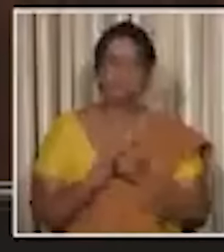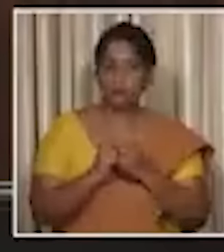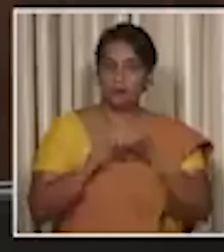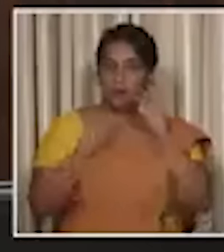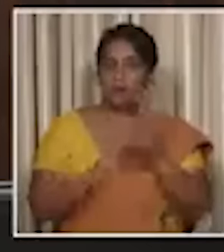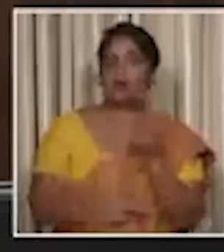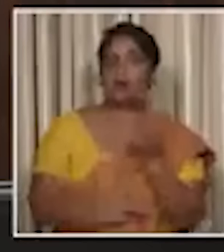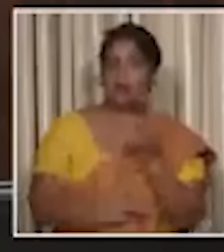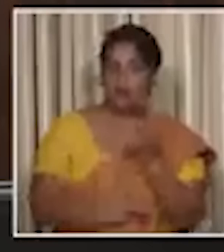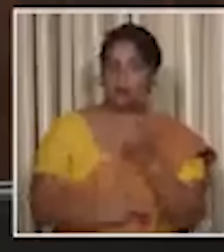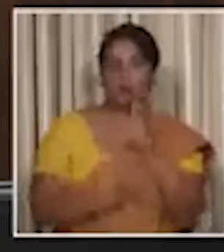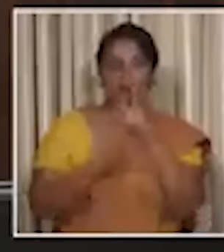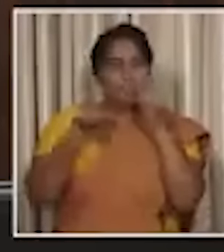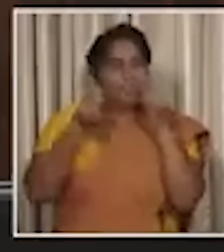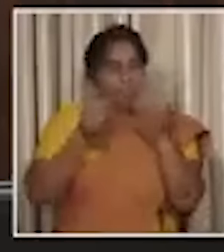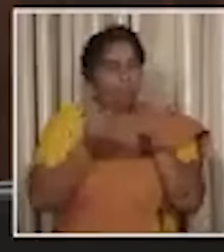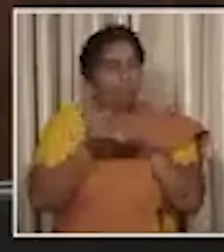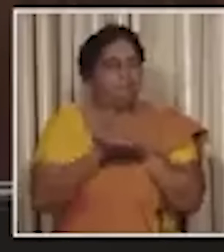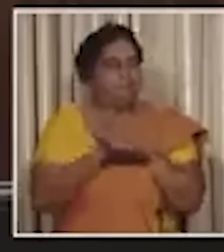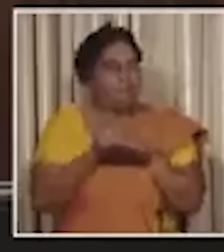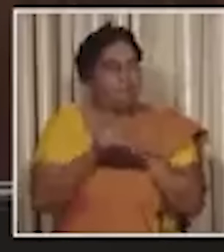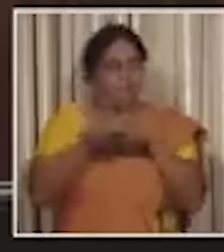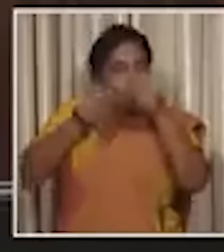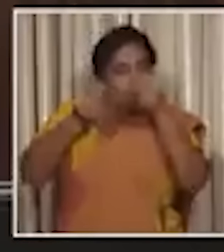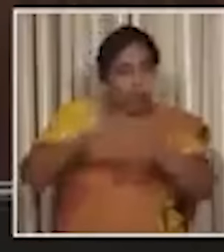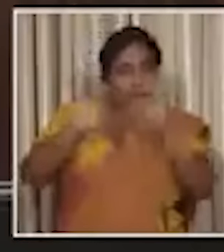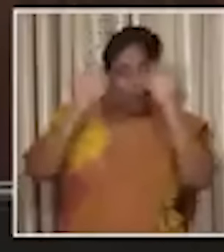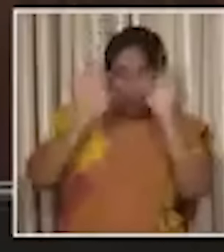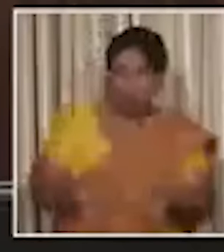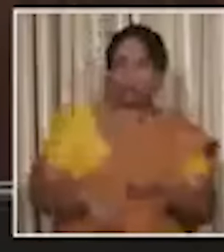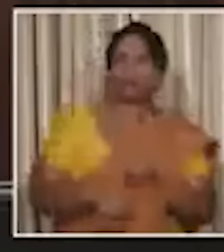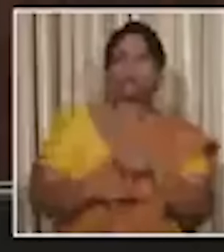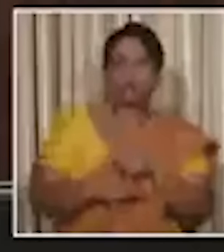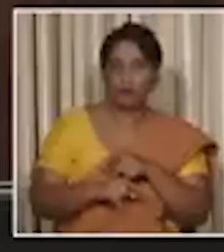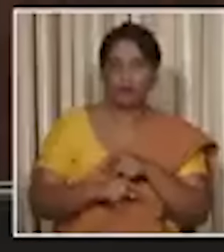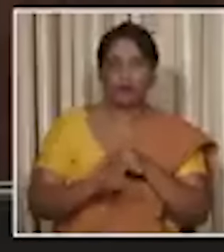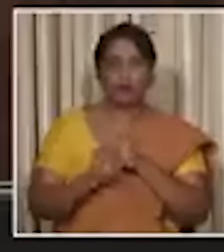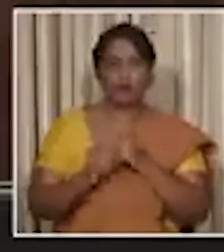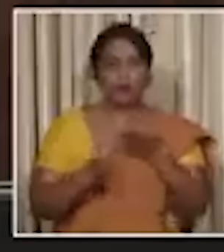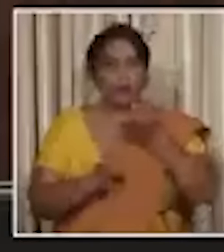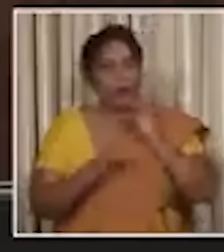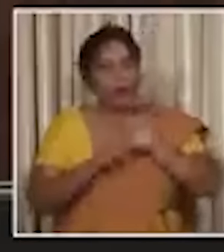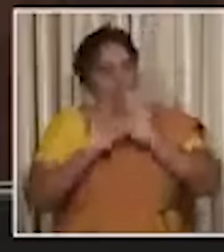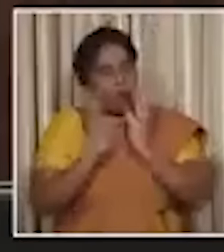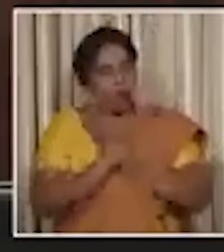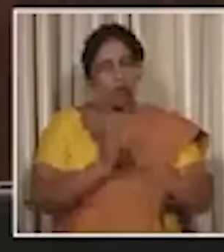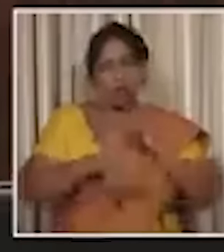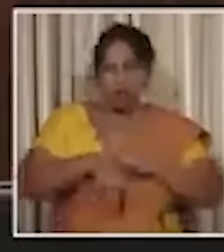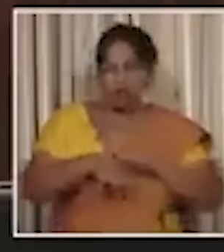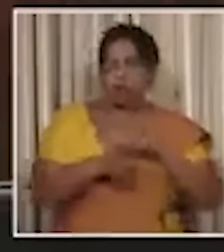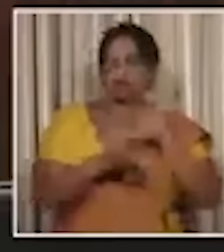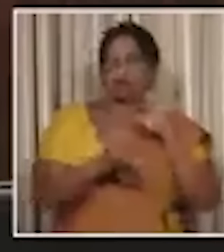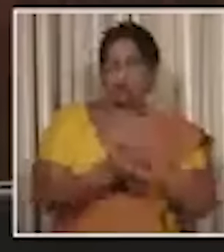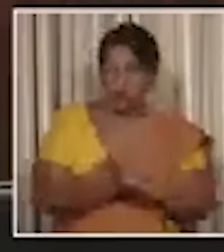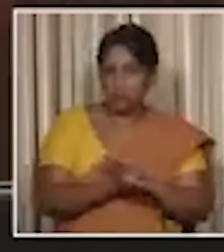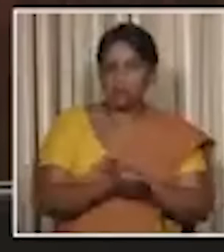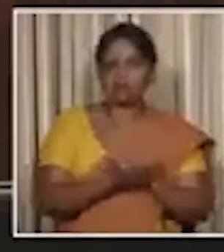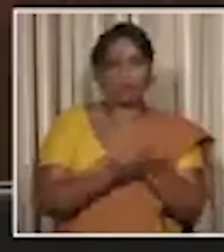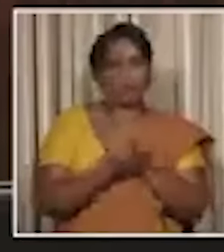உலகில் ஏனைய நாடுகளின் ஒப்பிடுகையில் மிகவும் ஒரு சிறிய சந்தையாக நாங்கள் இருக்கின்றோம் என்பதை பறைசாற்றுகின்றது. இதில் இருக்கின்ற இடர்பெறும் நிலைமை